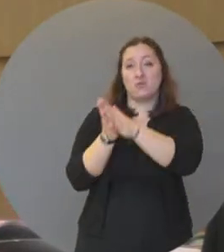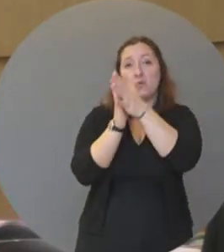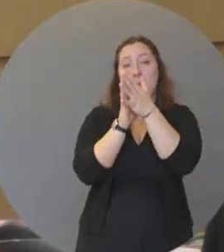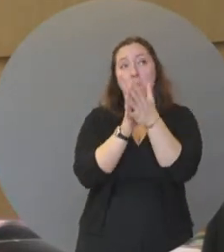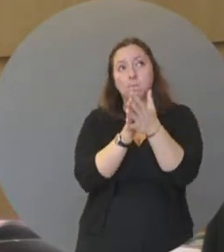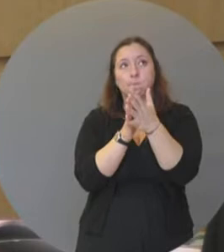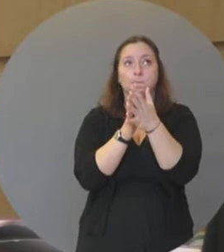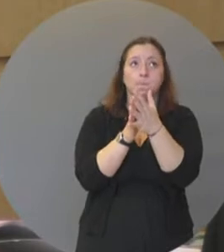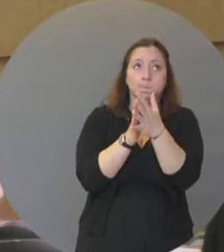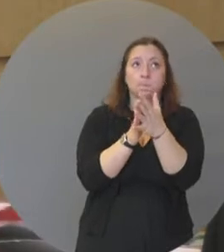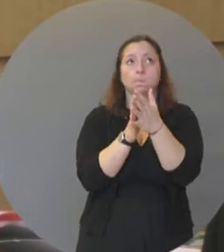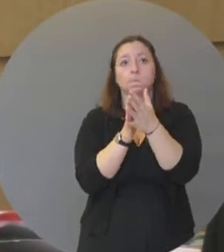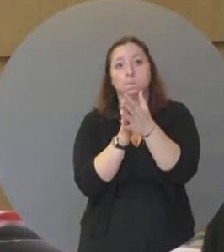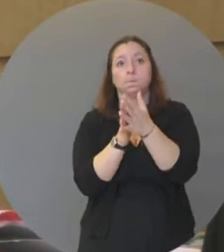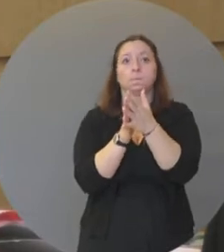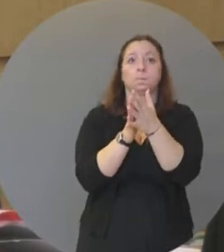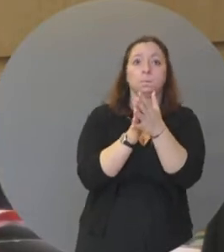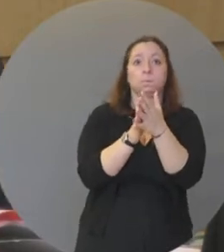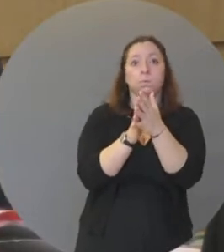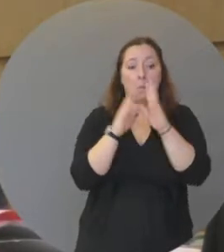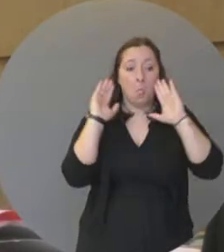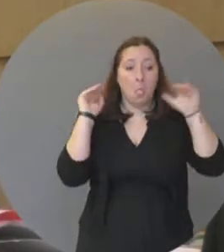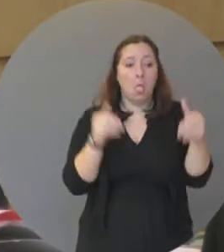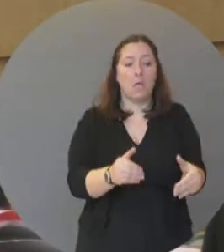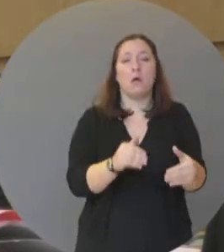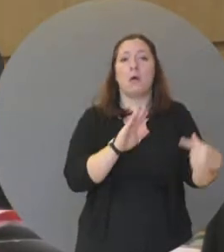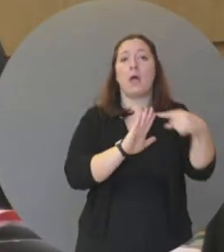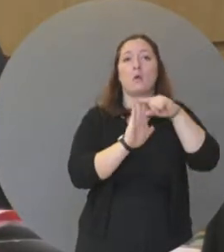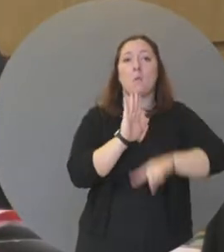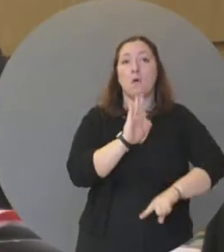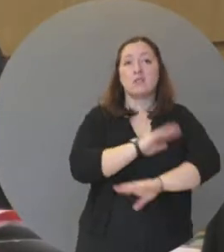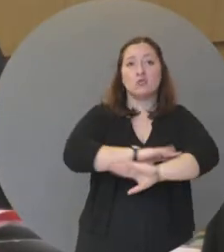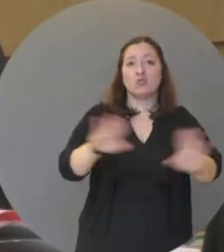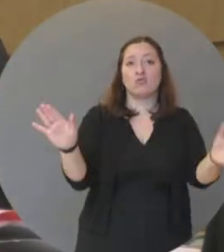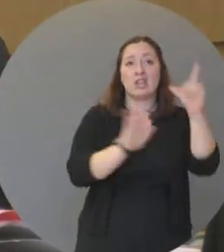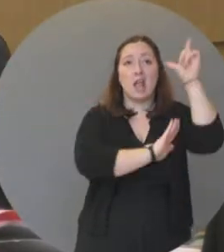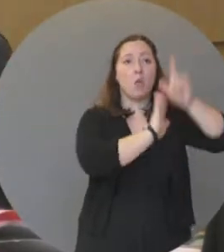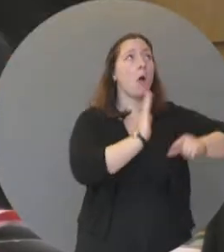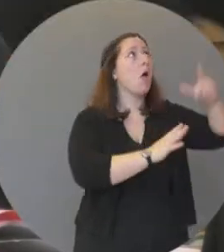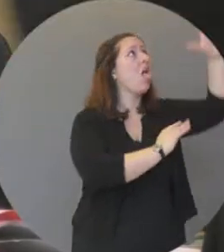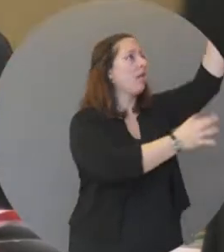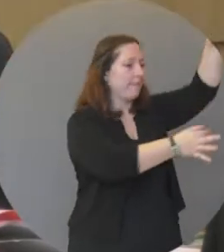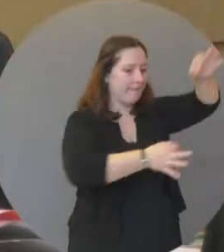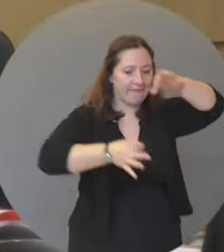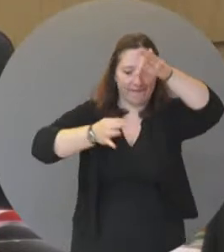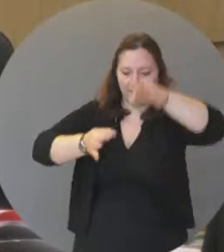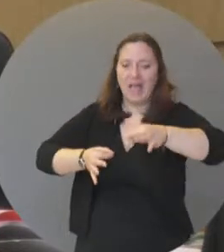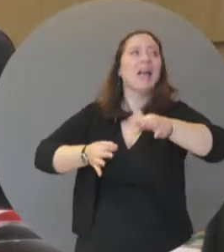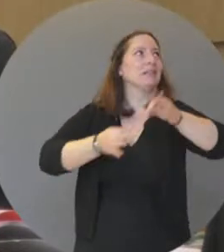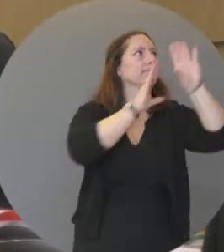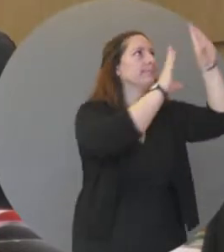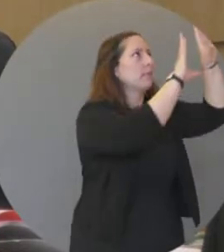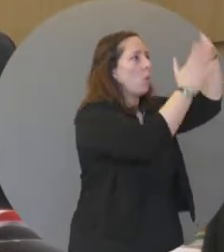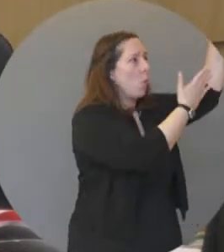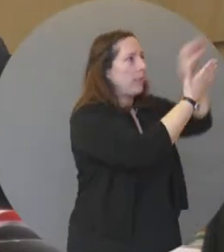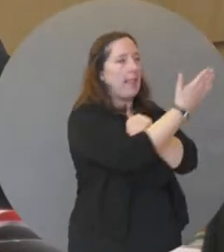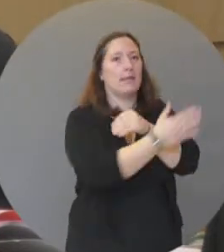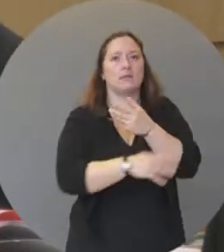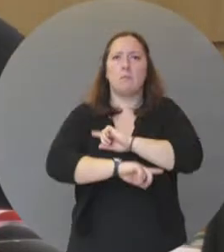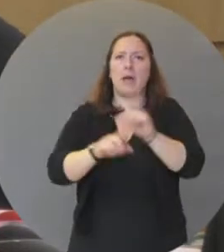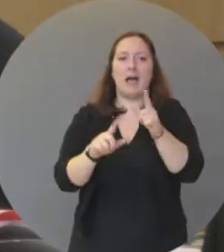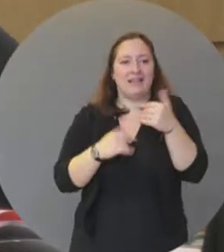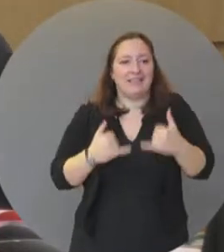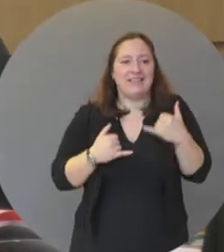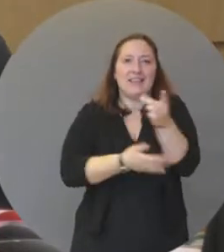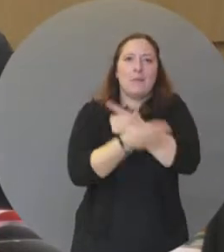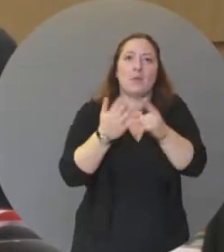évolution exclusivement réglementaire effectué par la loi et non pas des avancées particulières sur notre département